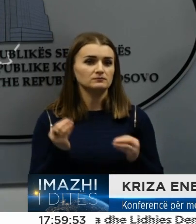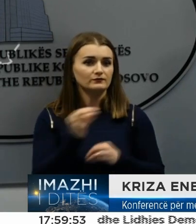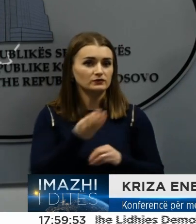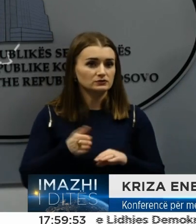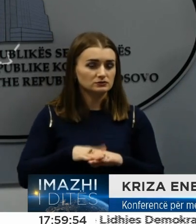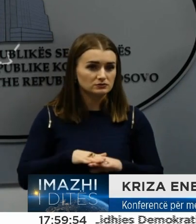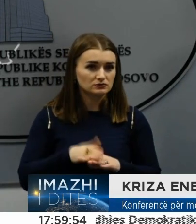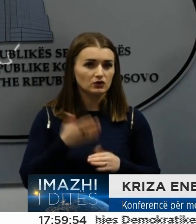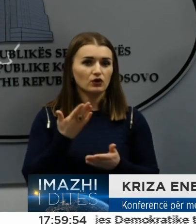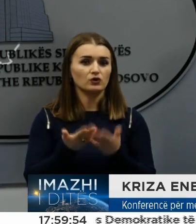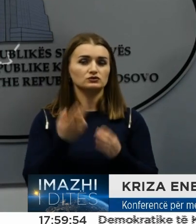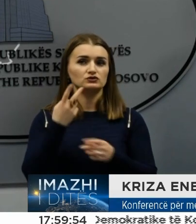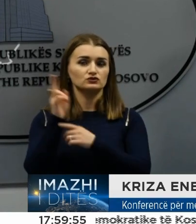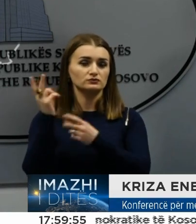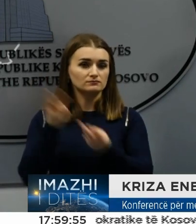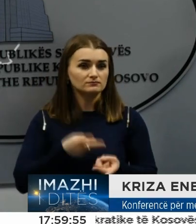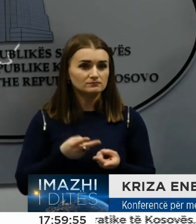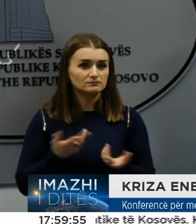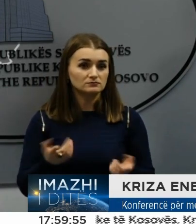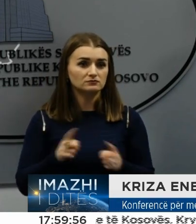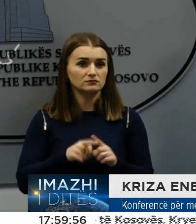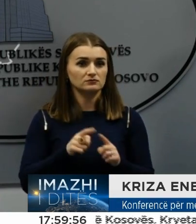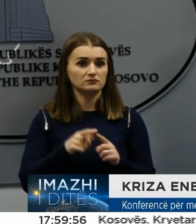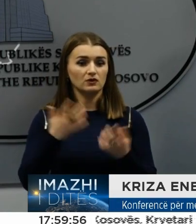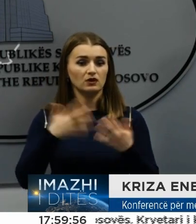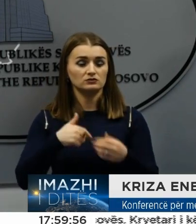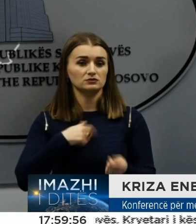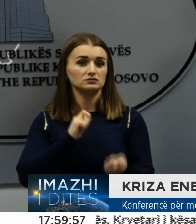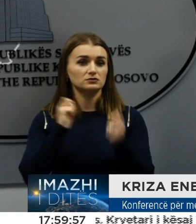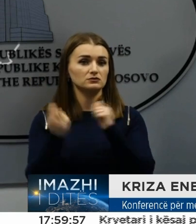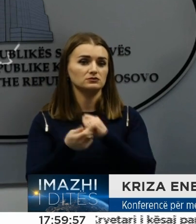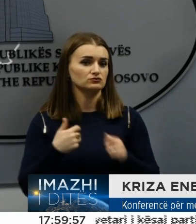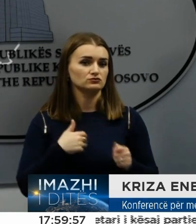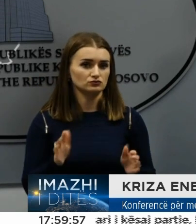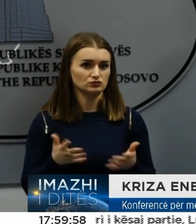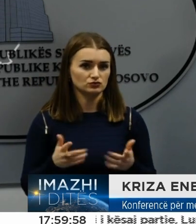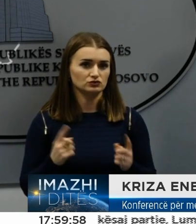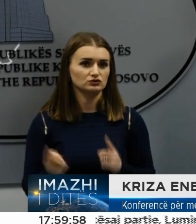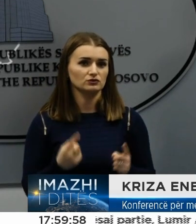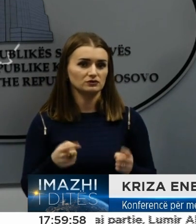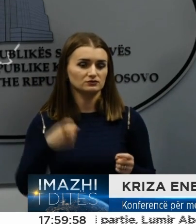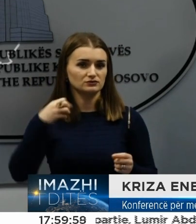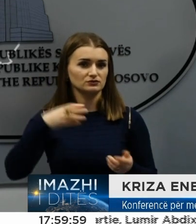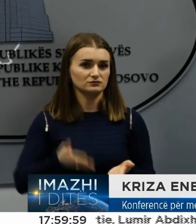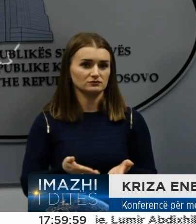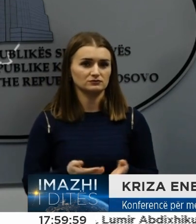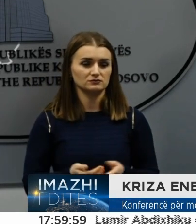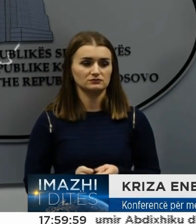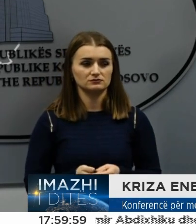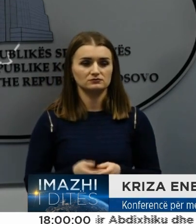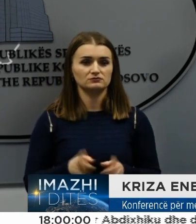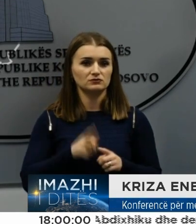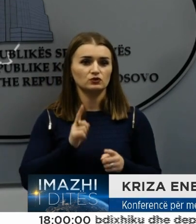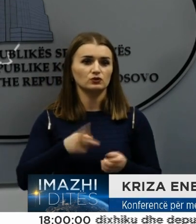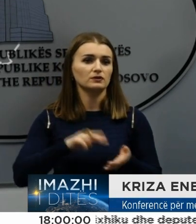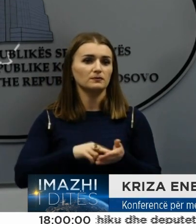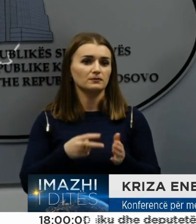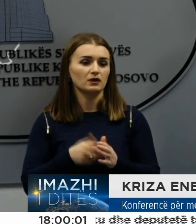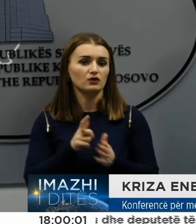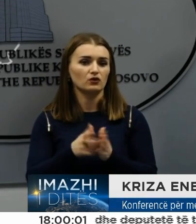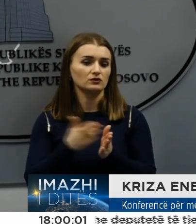të ndryshëm mënyrë esenciale situatën energjetike, përveç se duhet bëjmë planifikime afat gjata sa i